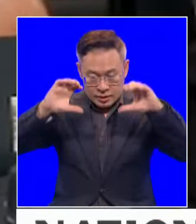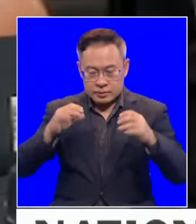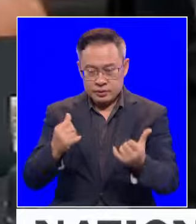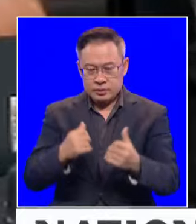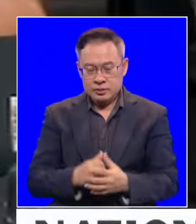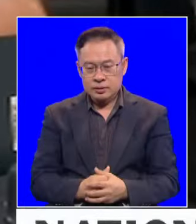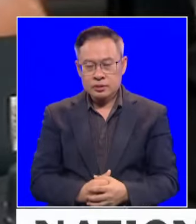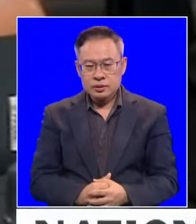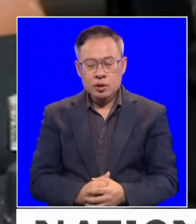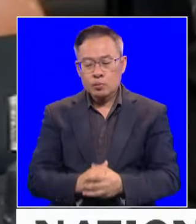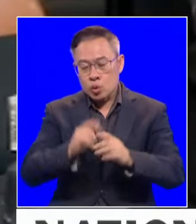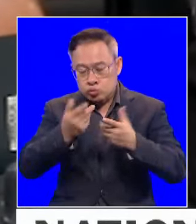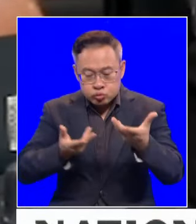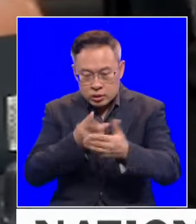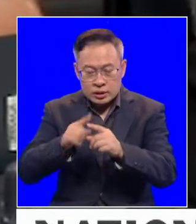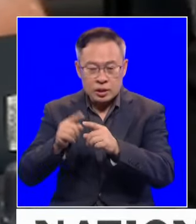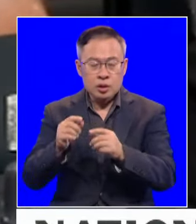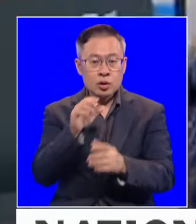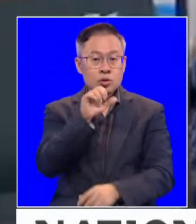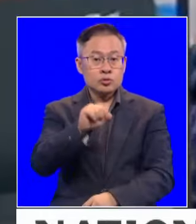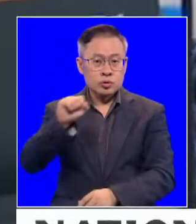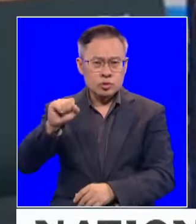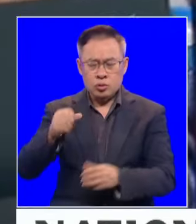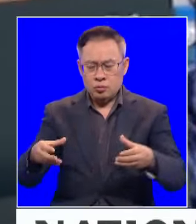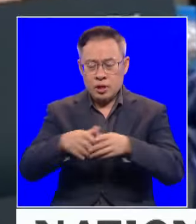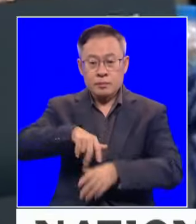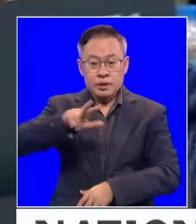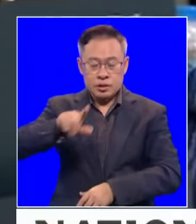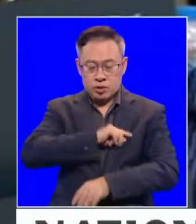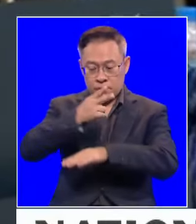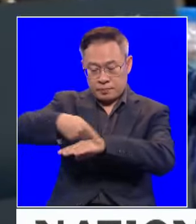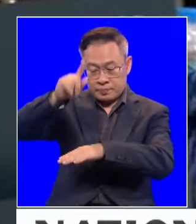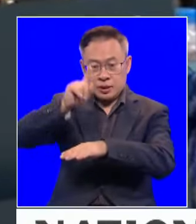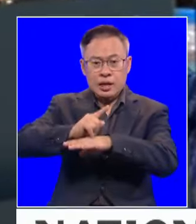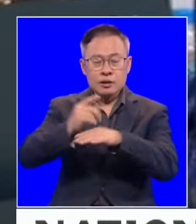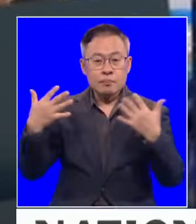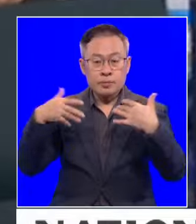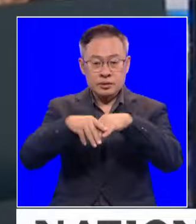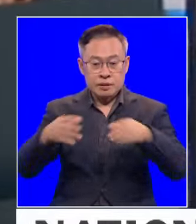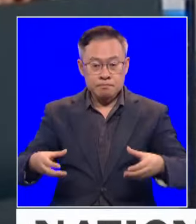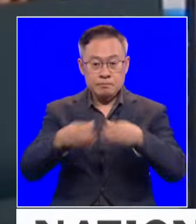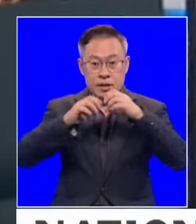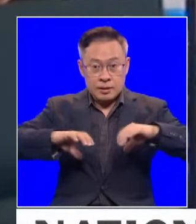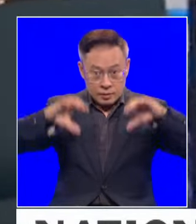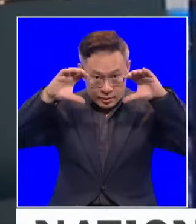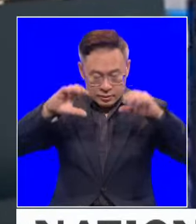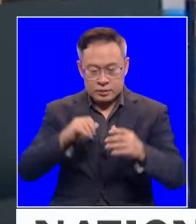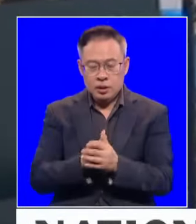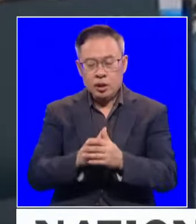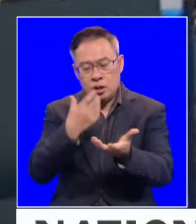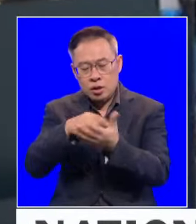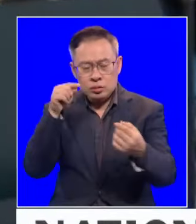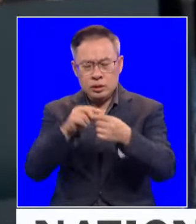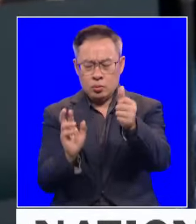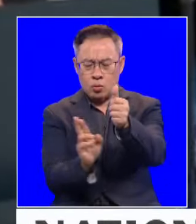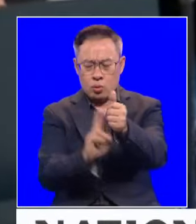คะนายวิสุทธิ์ชัยนรุณสสบัญชีรายชื่อพรรคเพื่อไทยในฐานะประธานวิปรัฐบาลก็ได้กล่าวถึงตำแหน่งรองประธานสภา